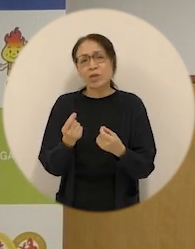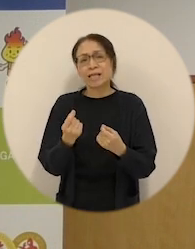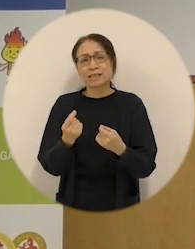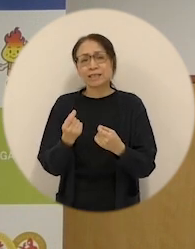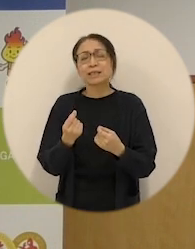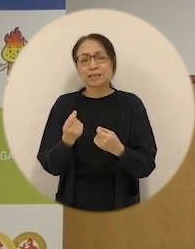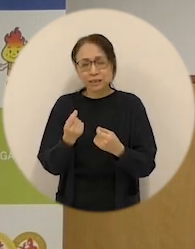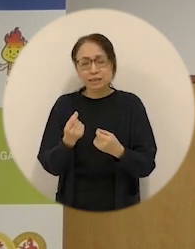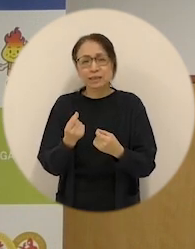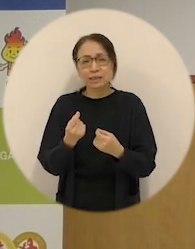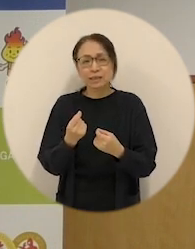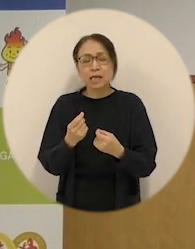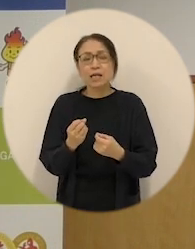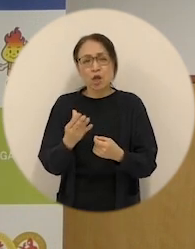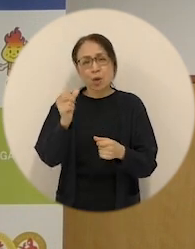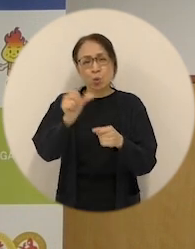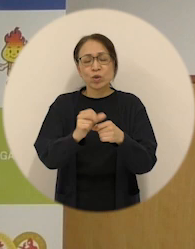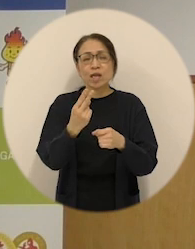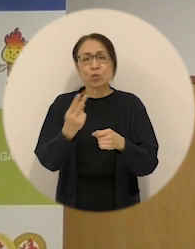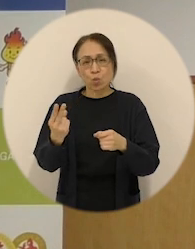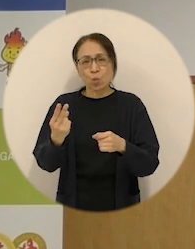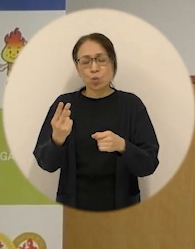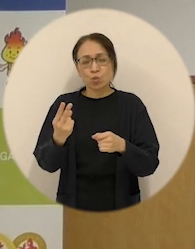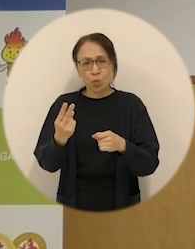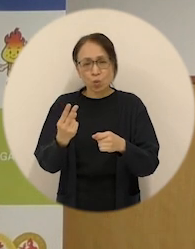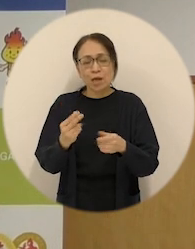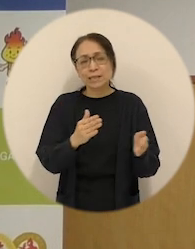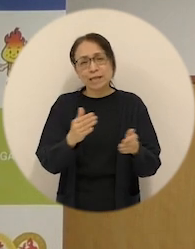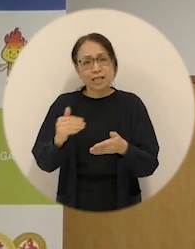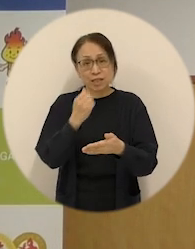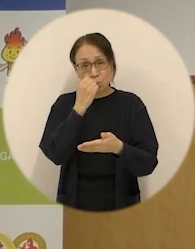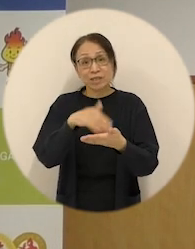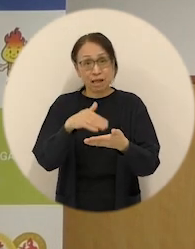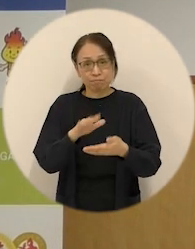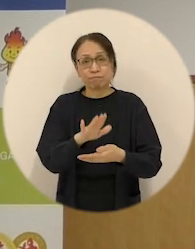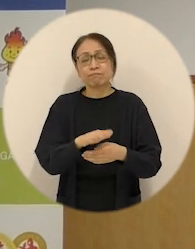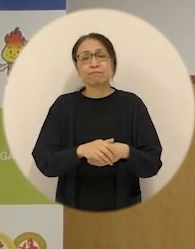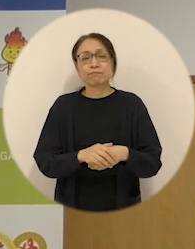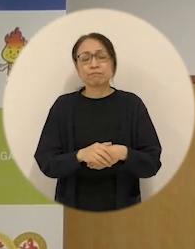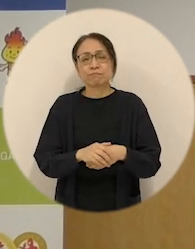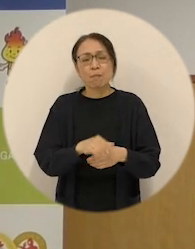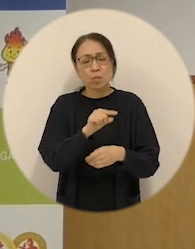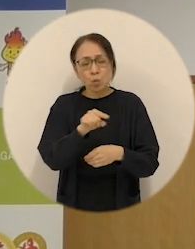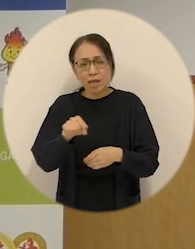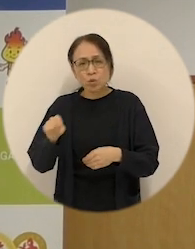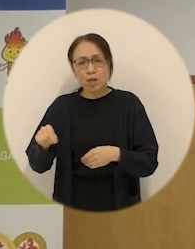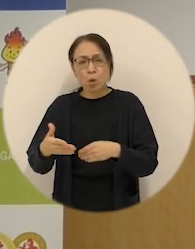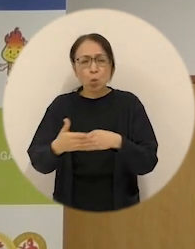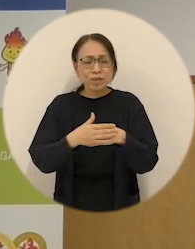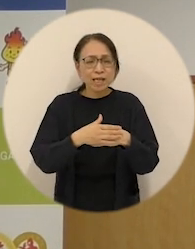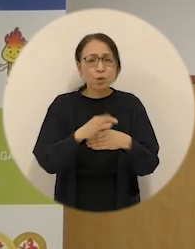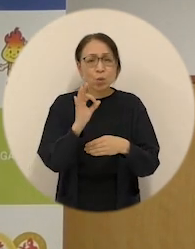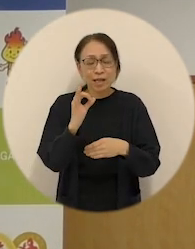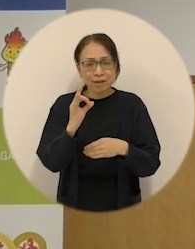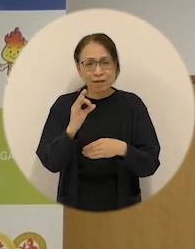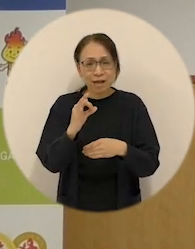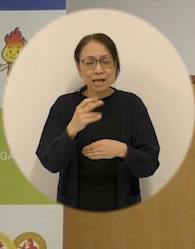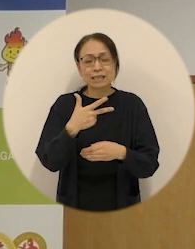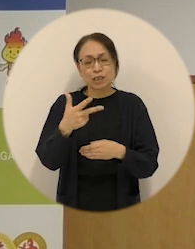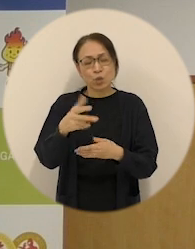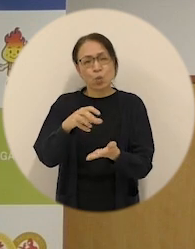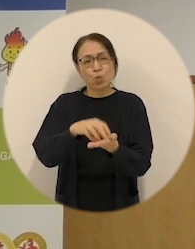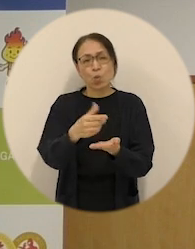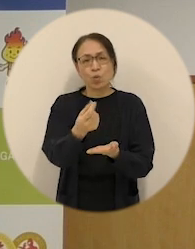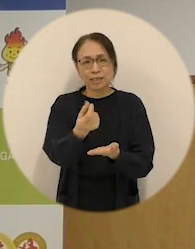伴う令和5年度予算の整理予算となっており、それぞれの補正額については記載の通りであります